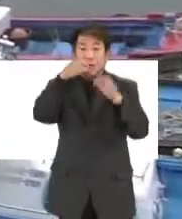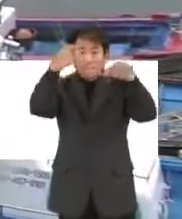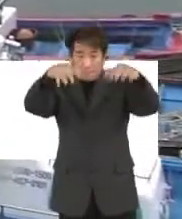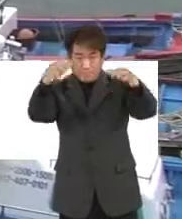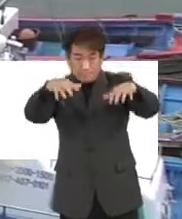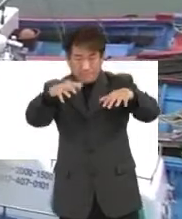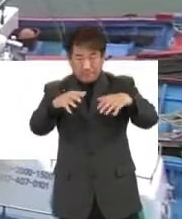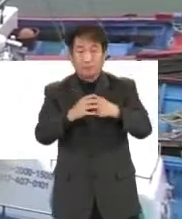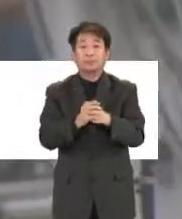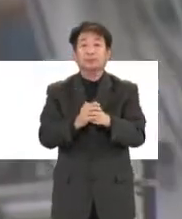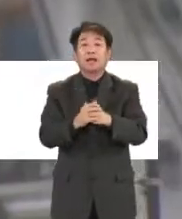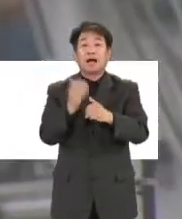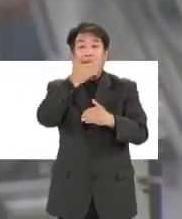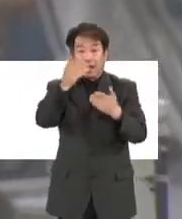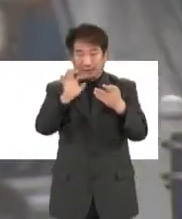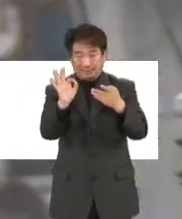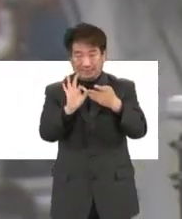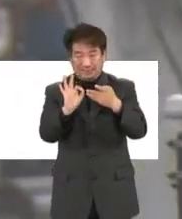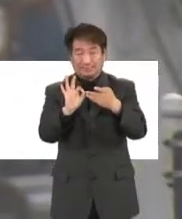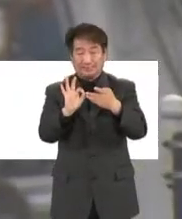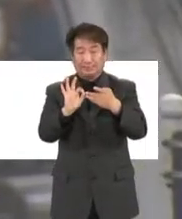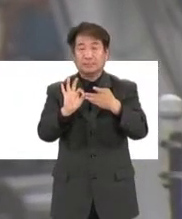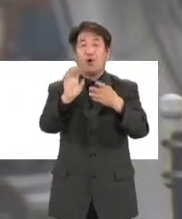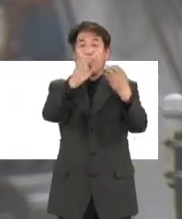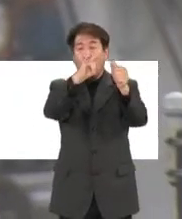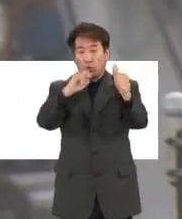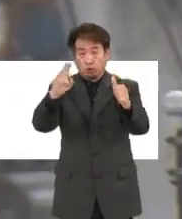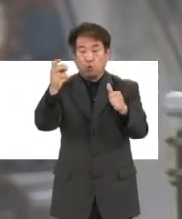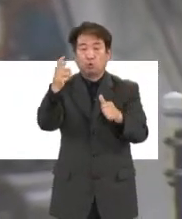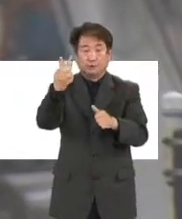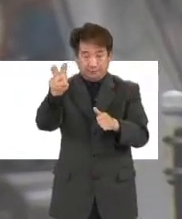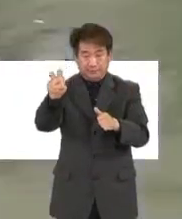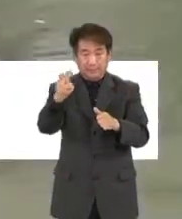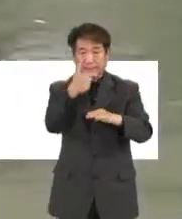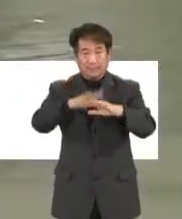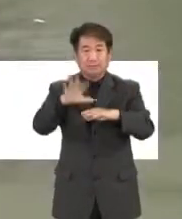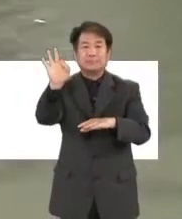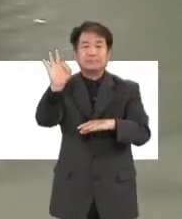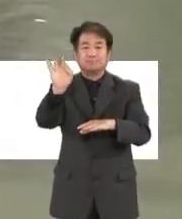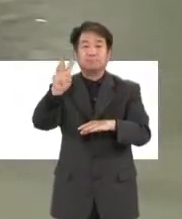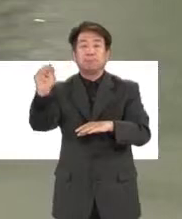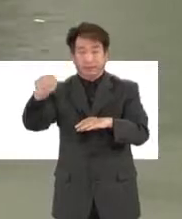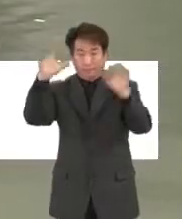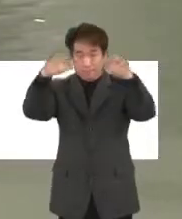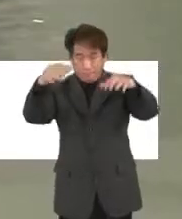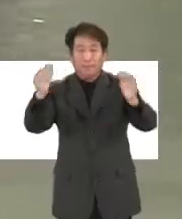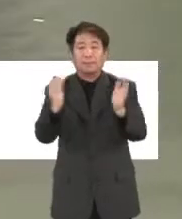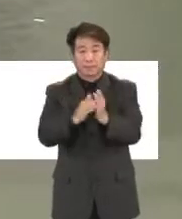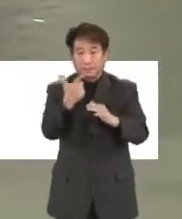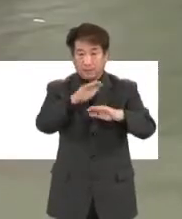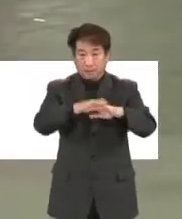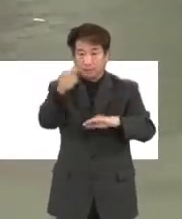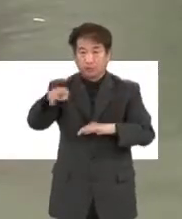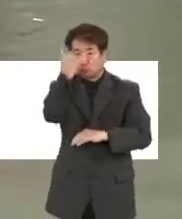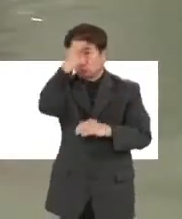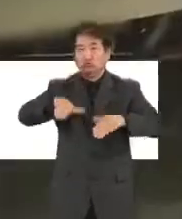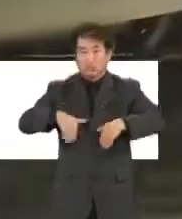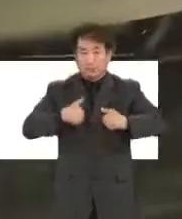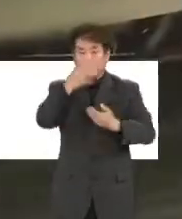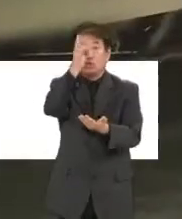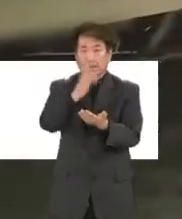서산 61 당진 56 홍성 22 세종 14 대전 10mm 드립니다 대전과 세종 충남